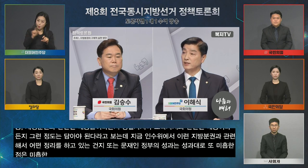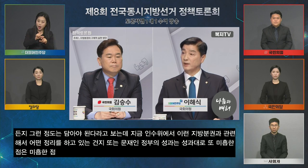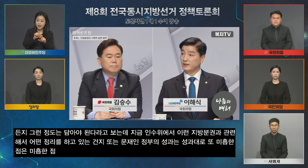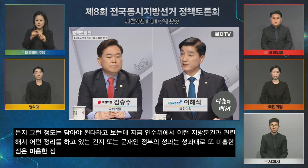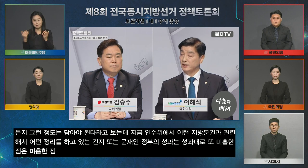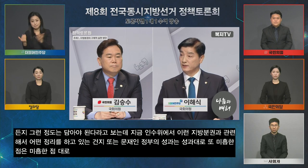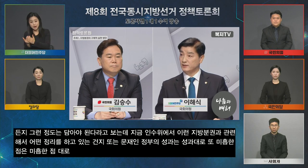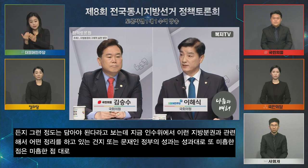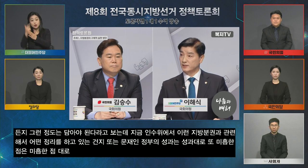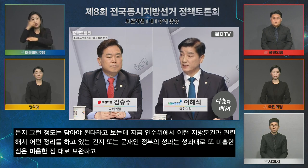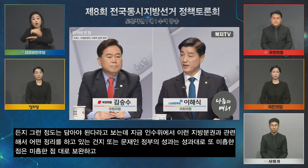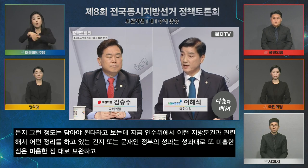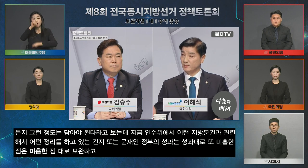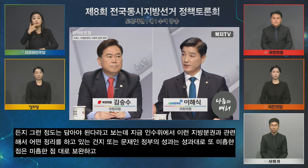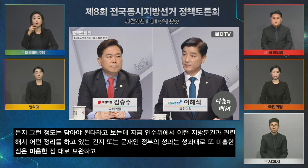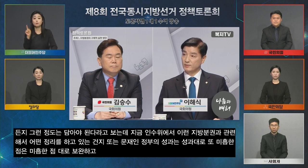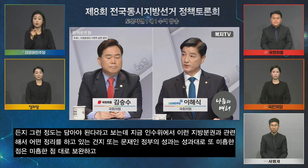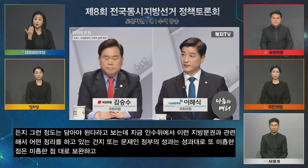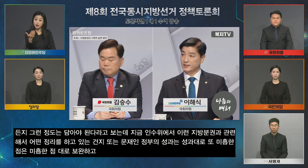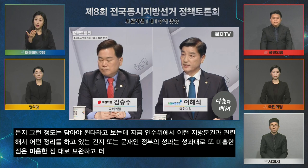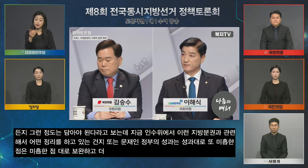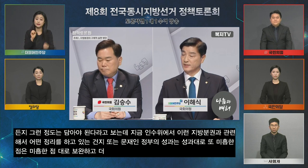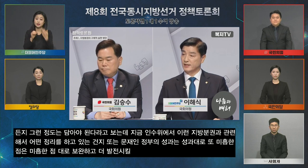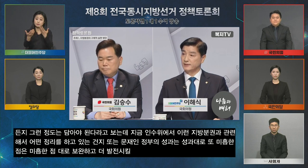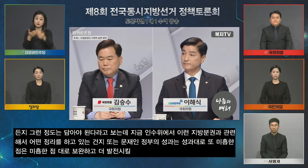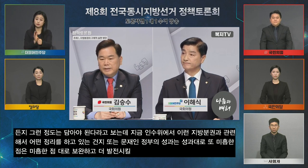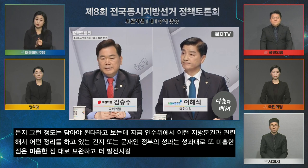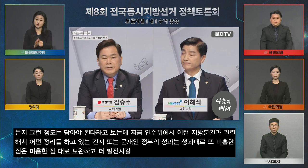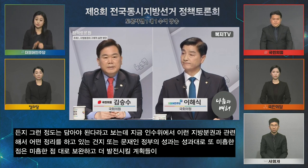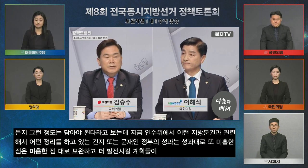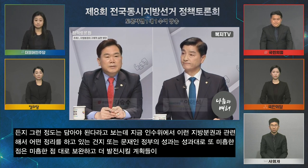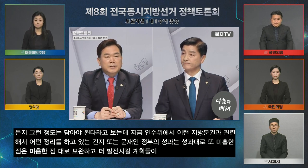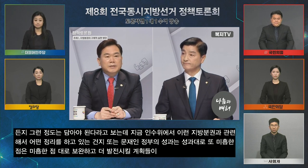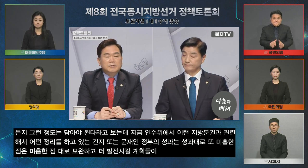발전시킬 계획들이 있는 건지 한번 답변을 부탁드리겠습니다.